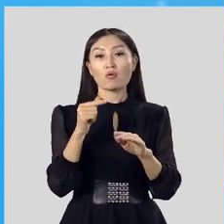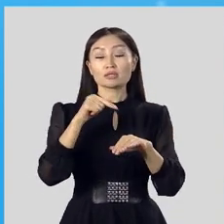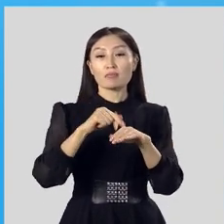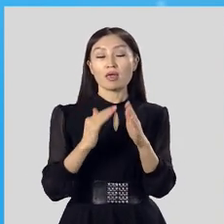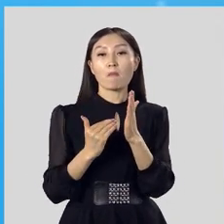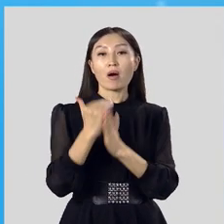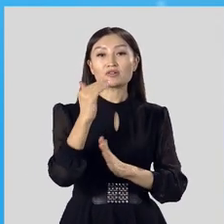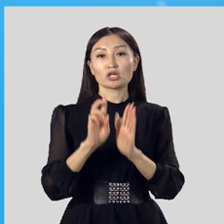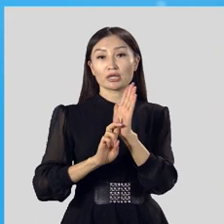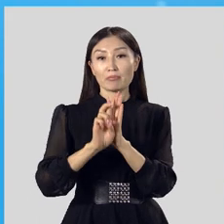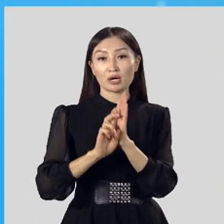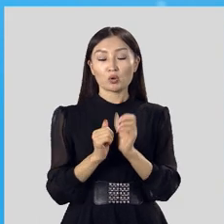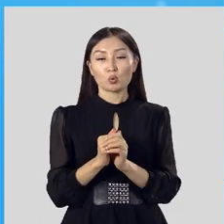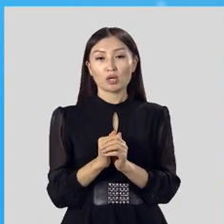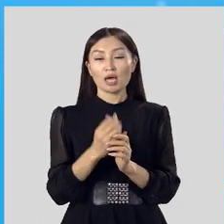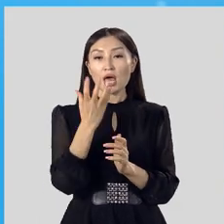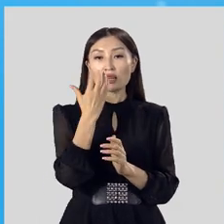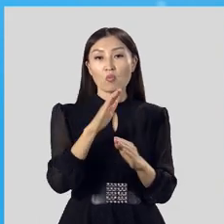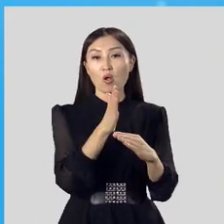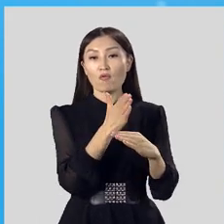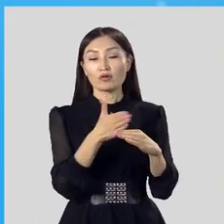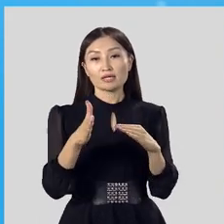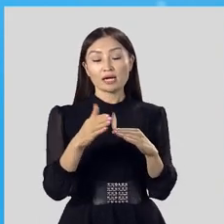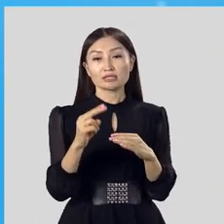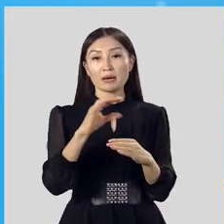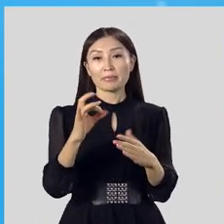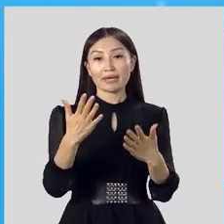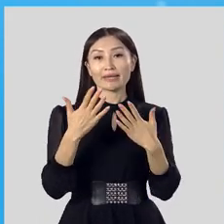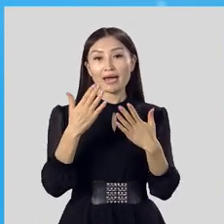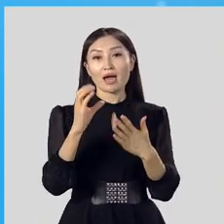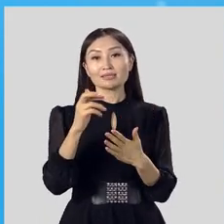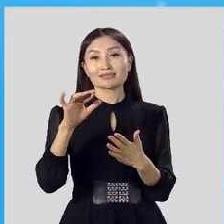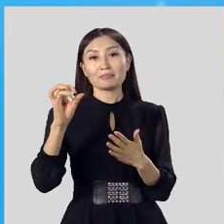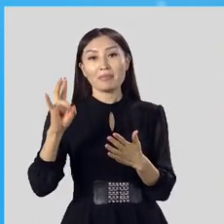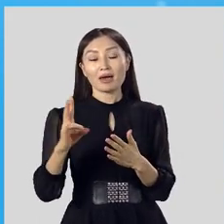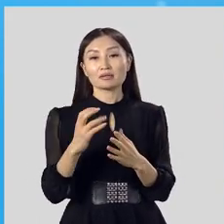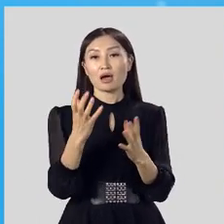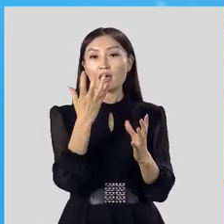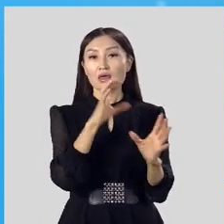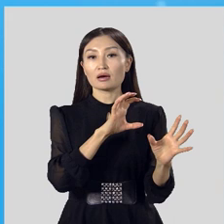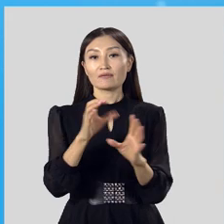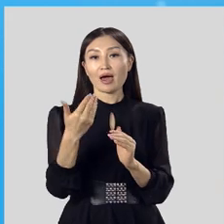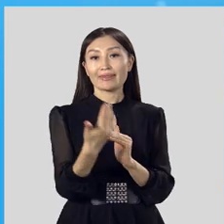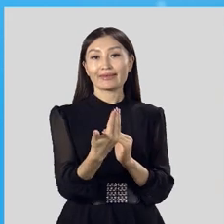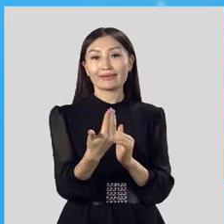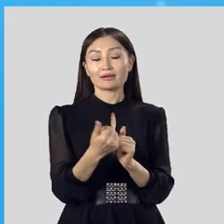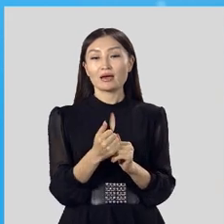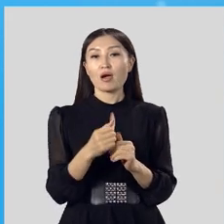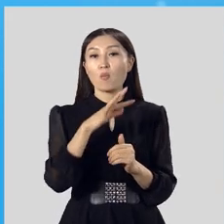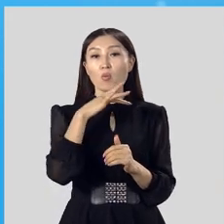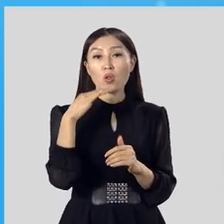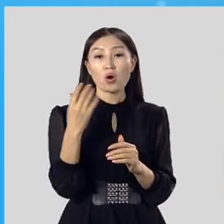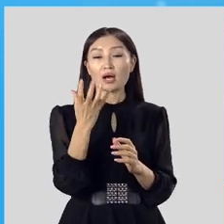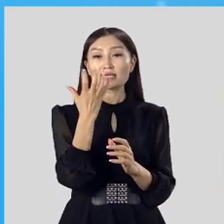температуры. Тепло, выделяющееся при дыхании семян, нагревает их. Особенно